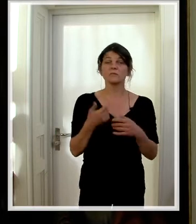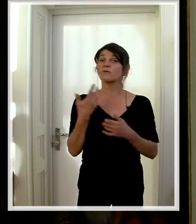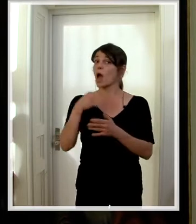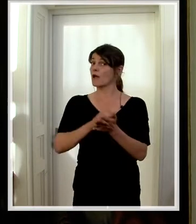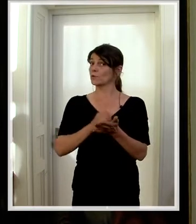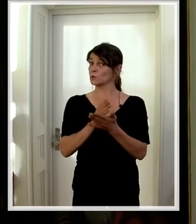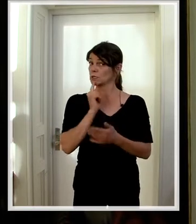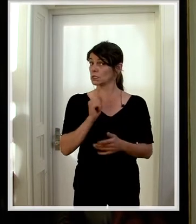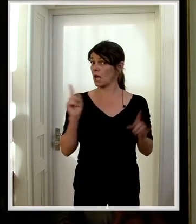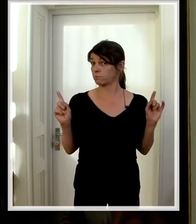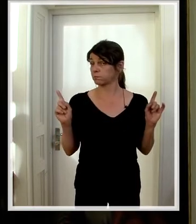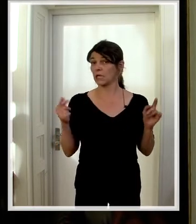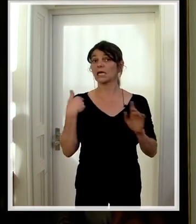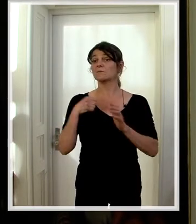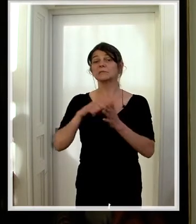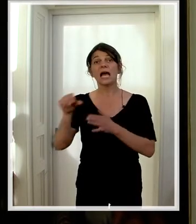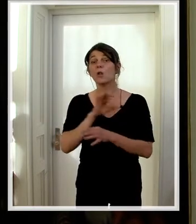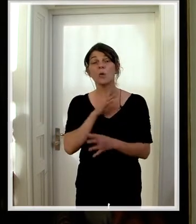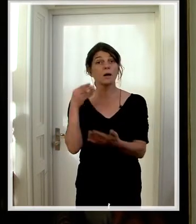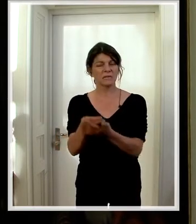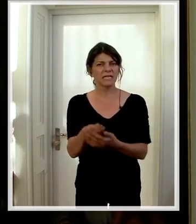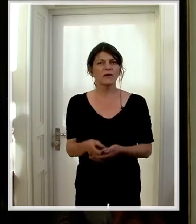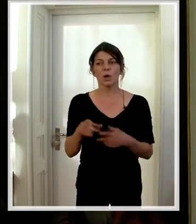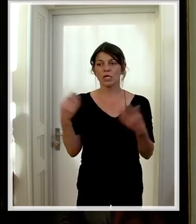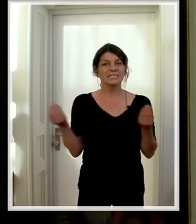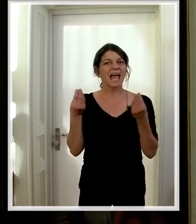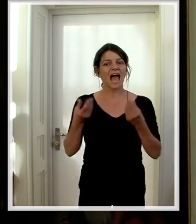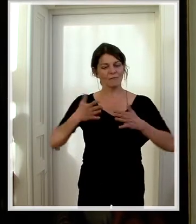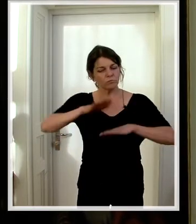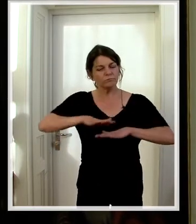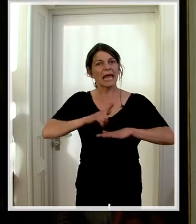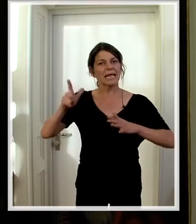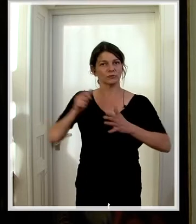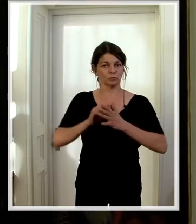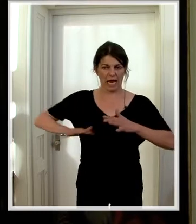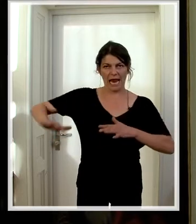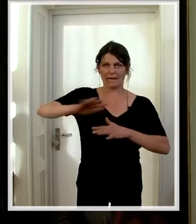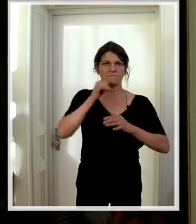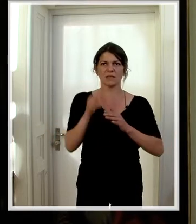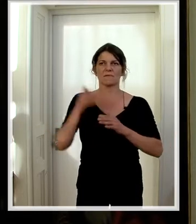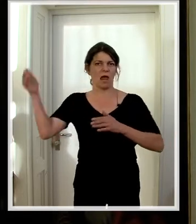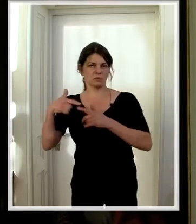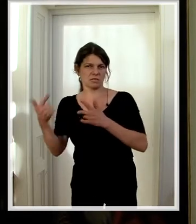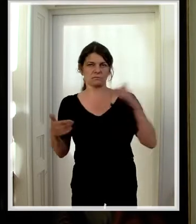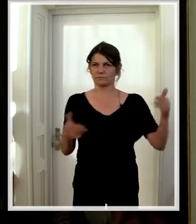gesehen, wir zahlen noch mit für Sachen, die auf Hochheitsgebiet vom Liechtenstein passieren sollen. Das sind die